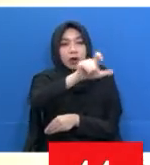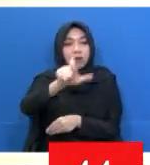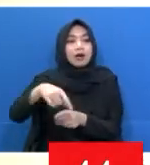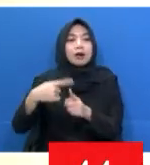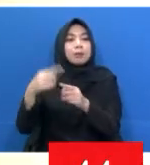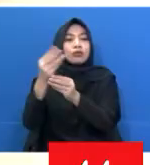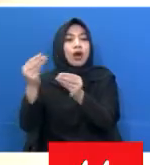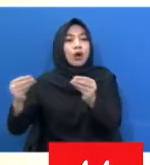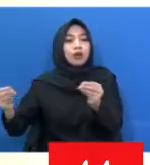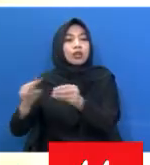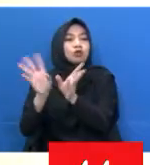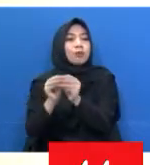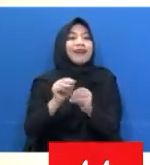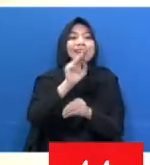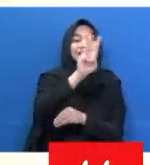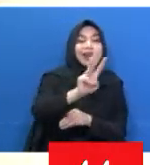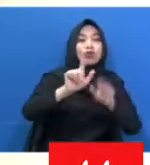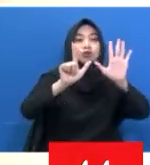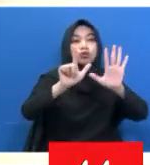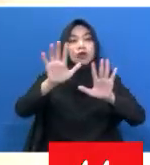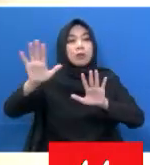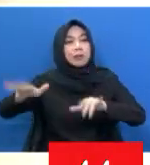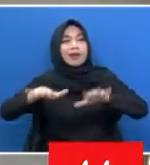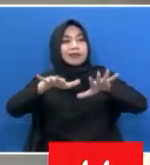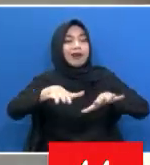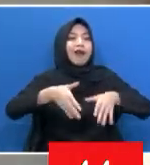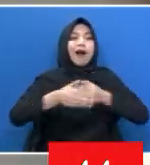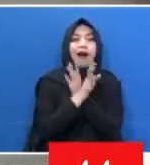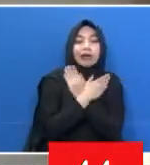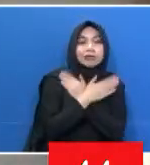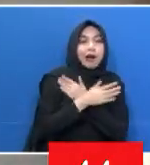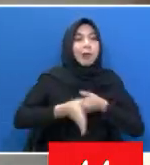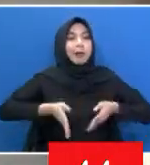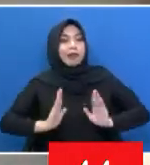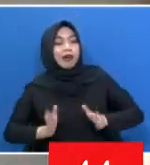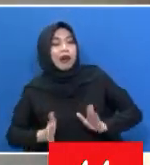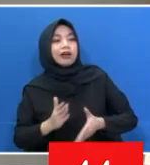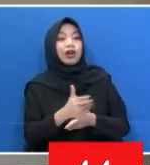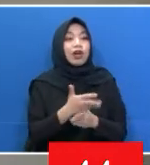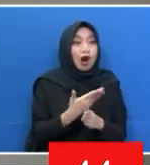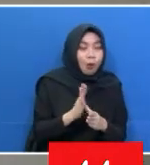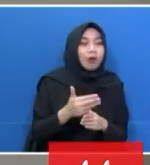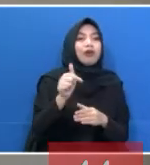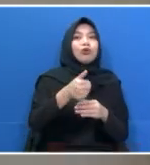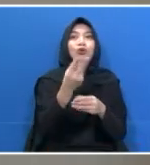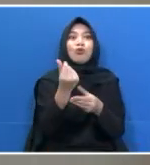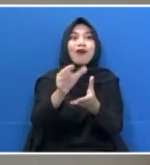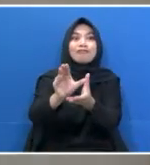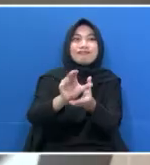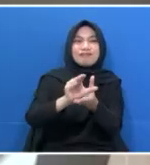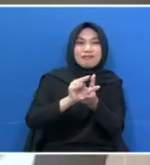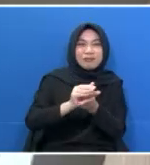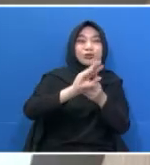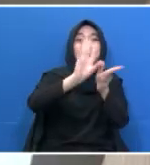3.755 member yang tersebar di Aceh, Medan hingga Riau dengan jumlah dana yang dihimpun mencapai 20 miliar rupiah.